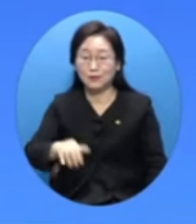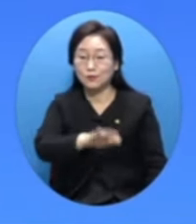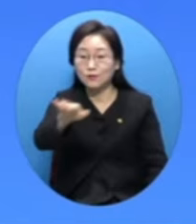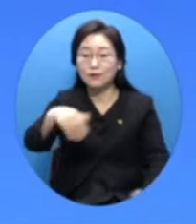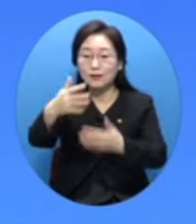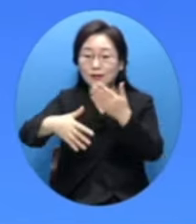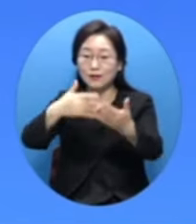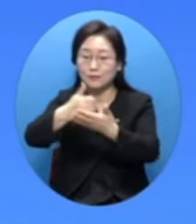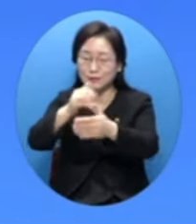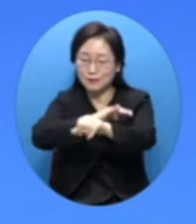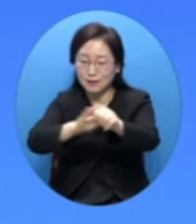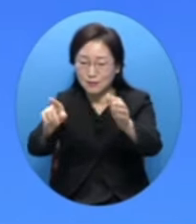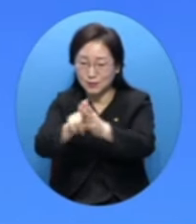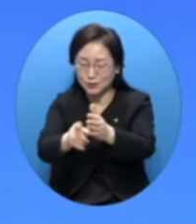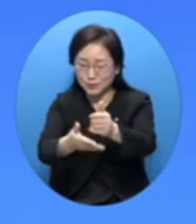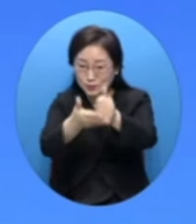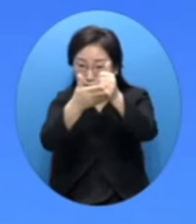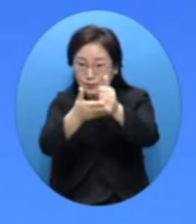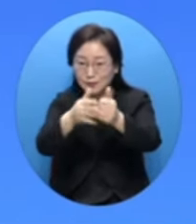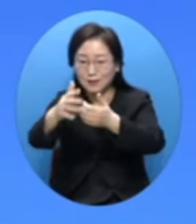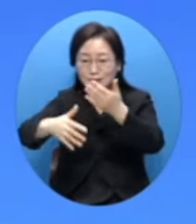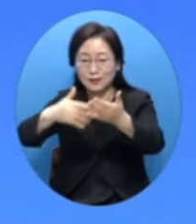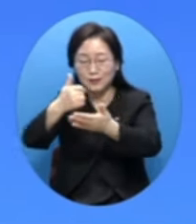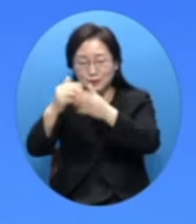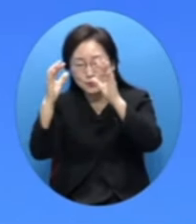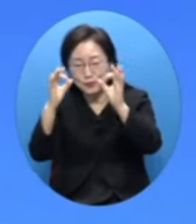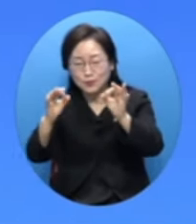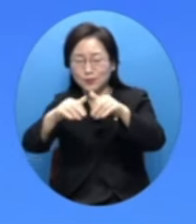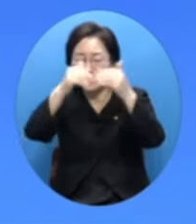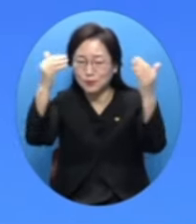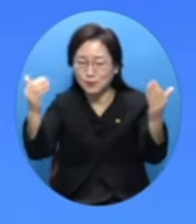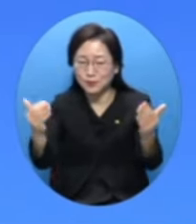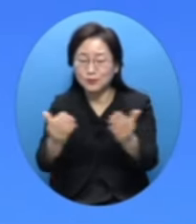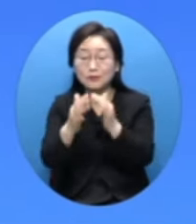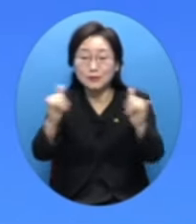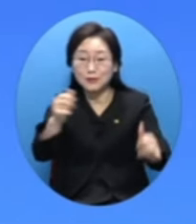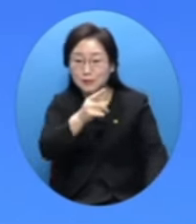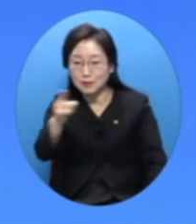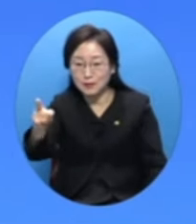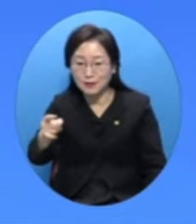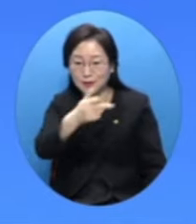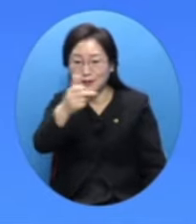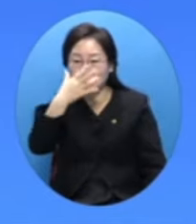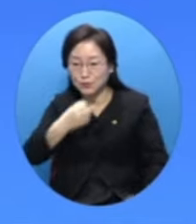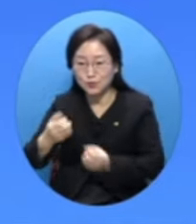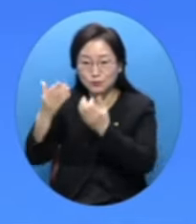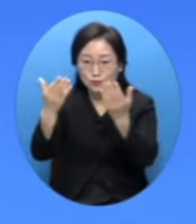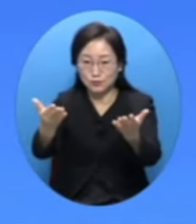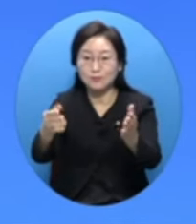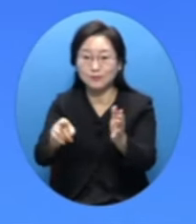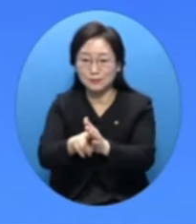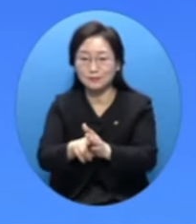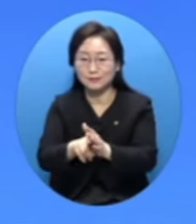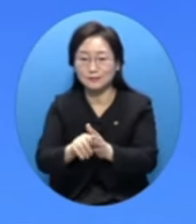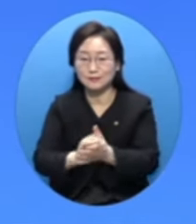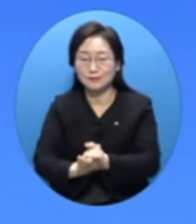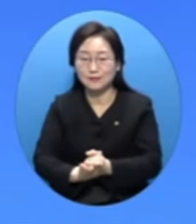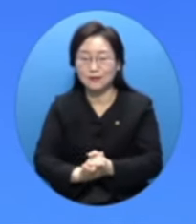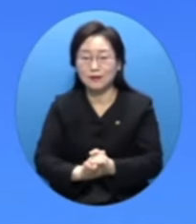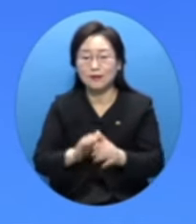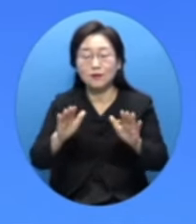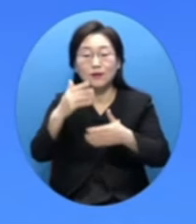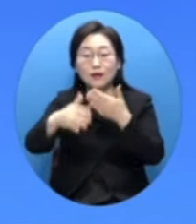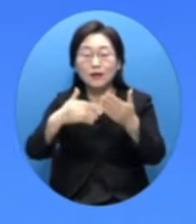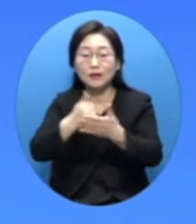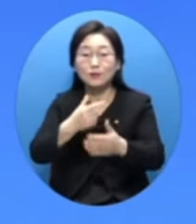잘 믿고 섬기면 사랑의 하나님께서 우리 모두에게 큰 복을 내려 주시는 것입니다. 우리를 향하신 하나님의